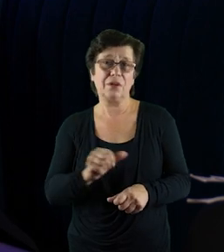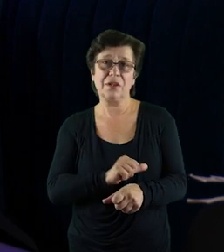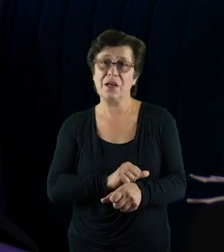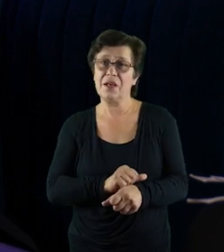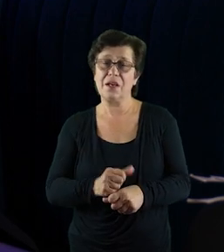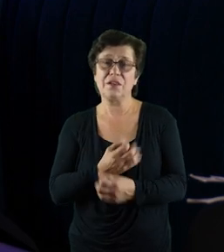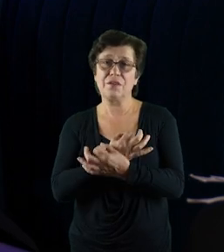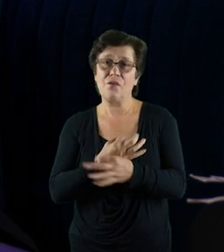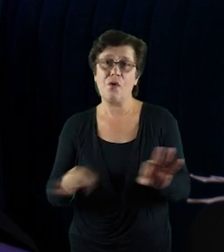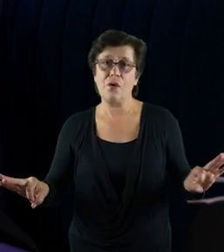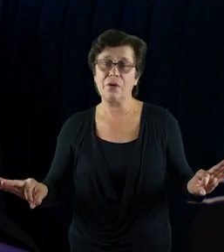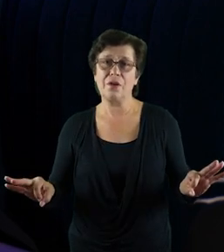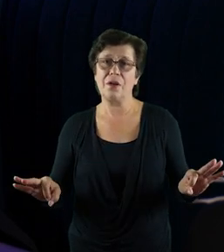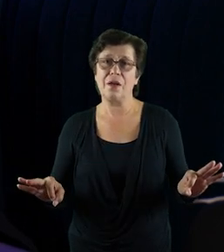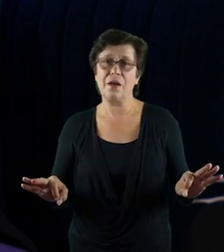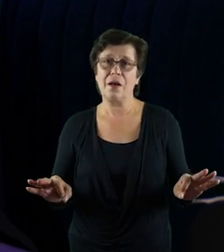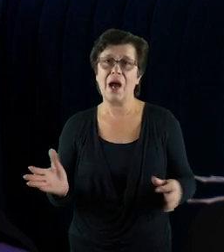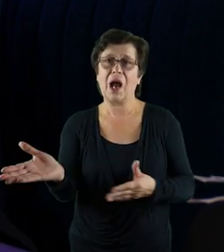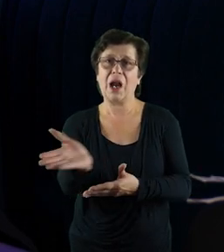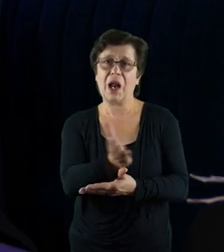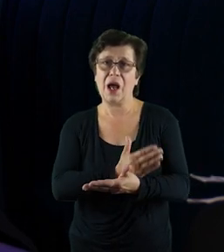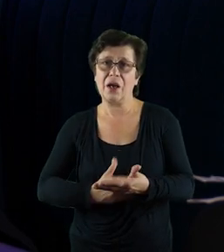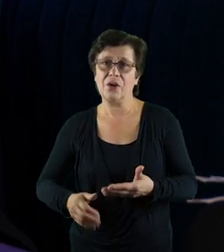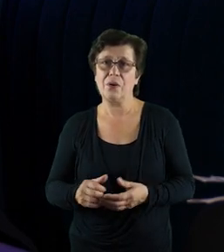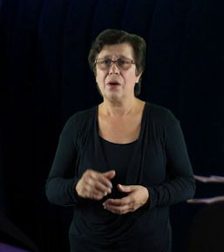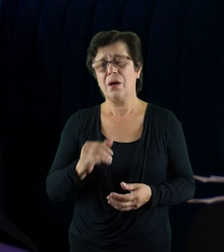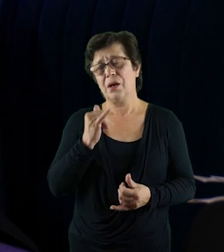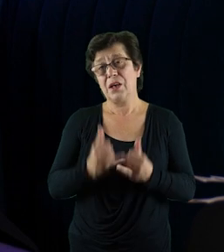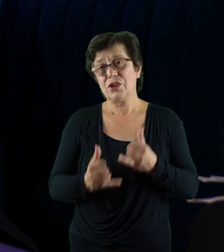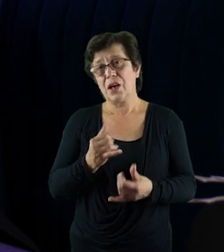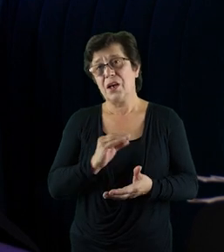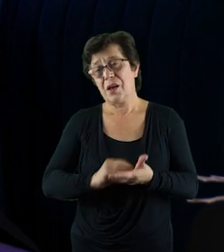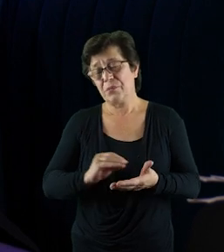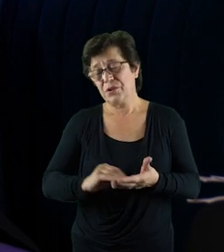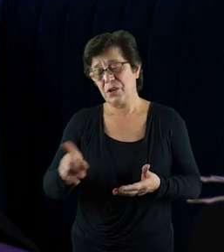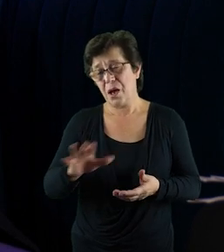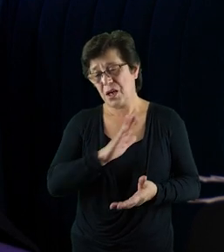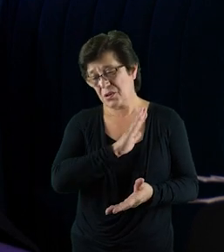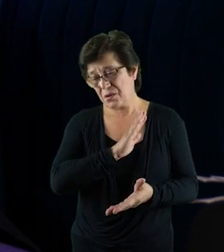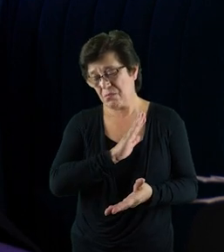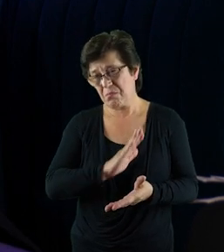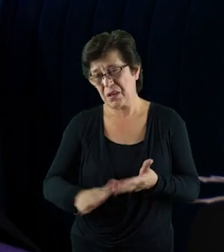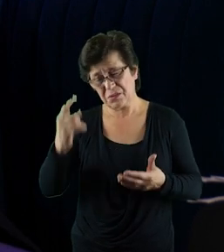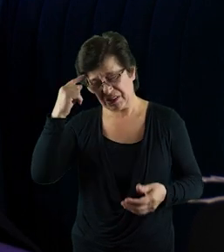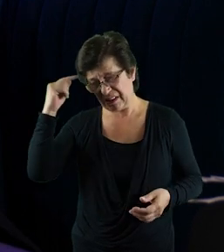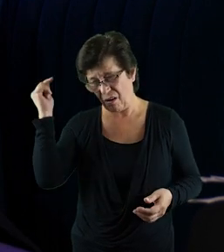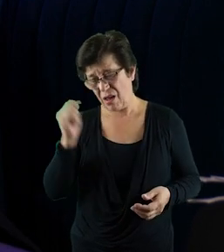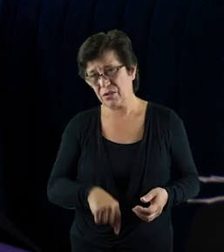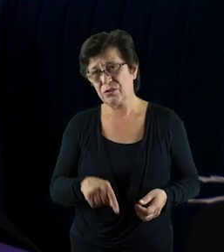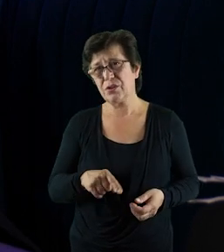krajem. I jeśli napisze o kimś, że jest beztalenciem, to może mu nie będą chcieli w